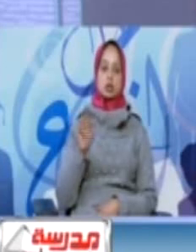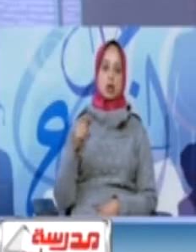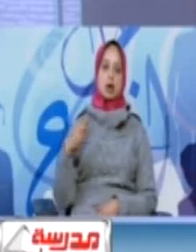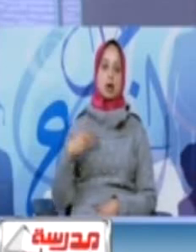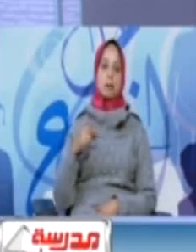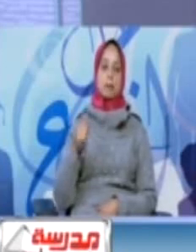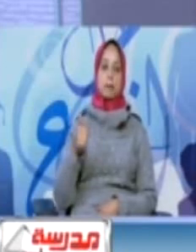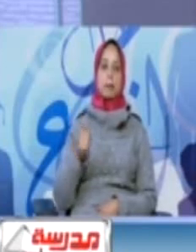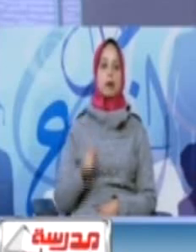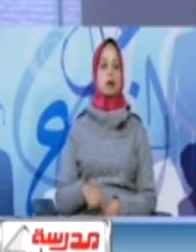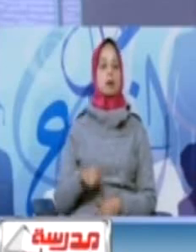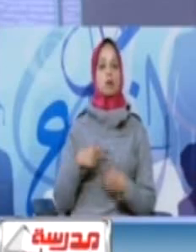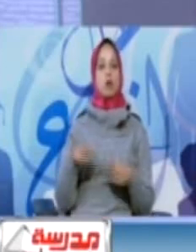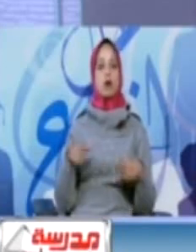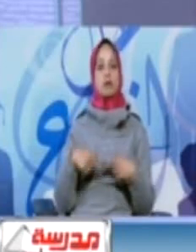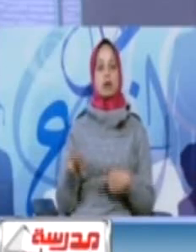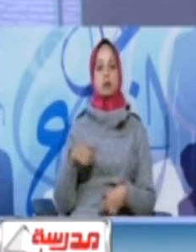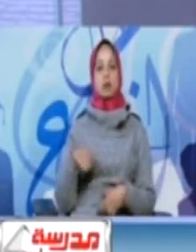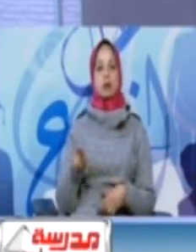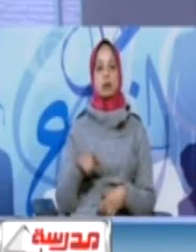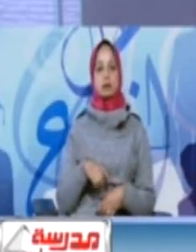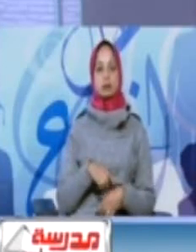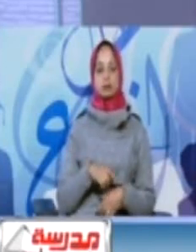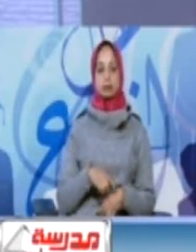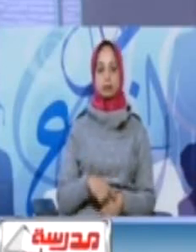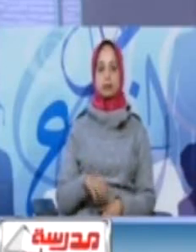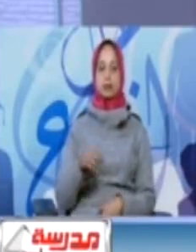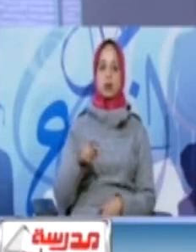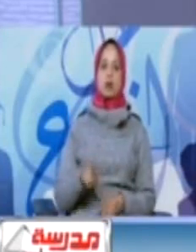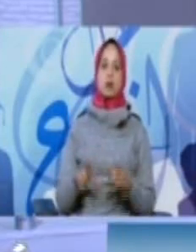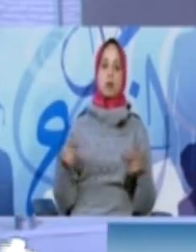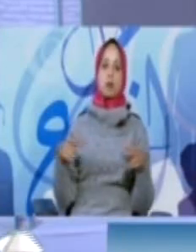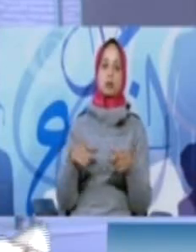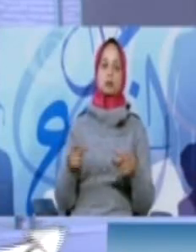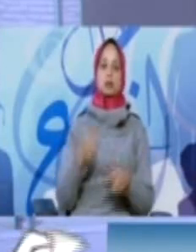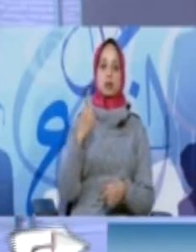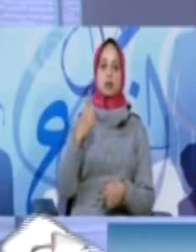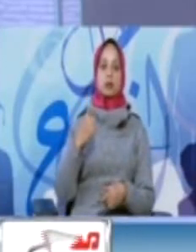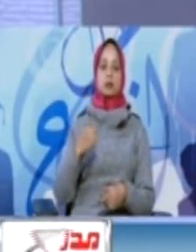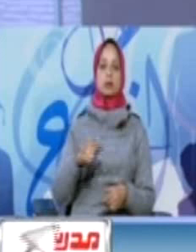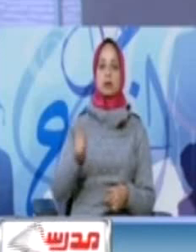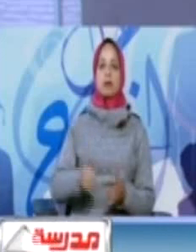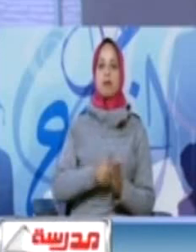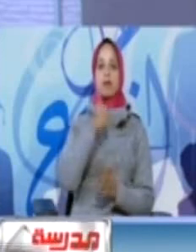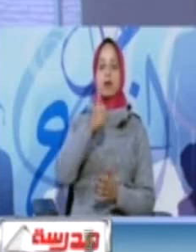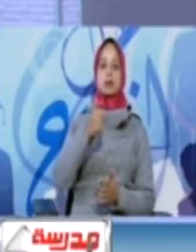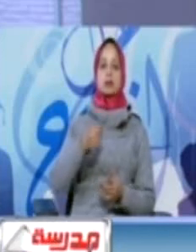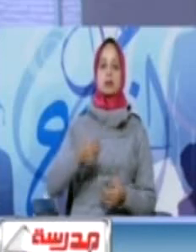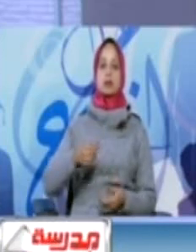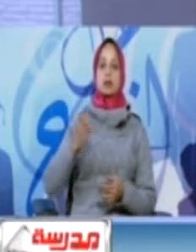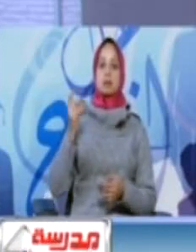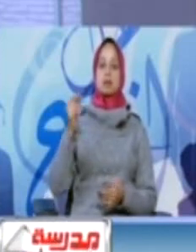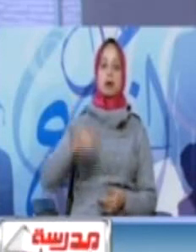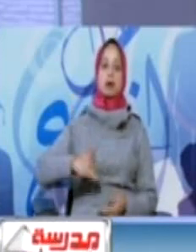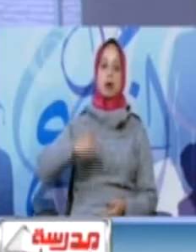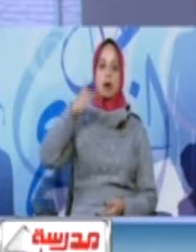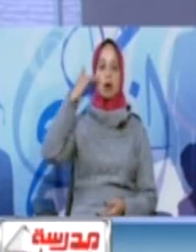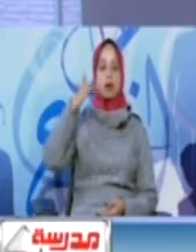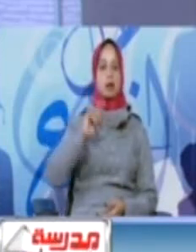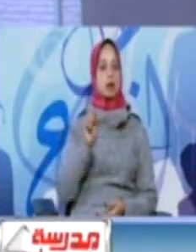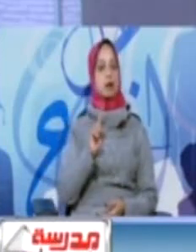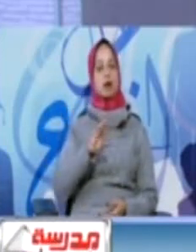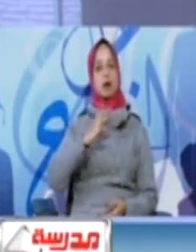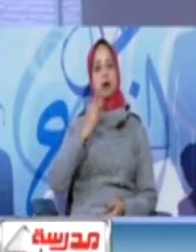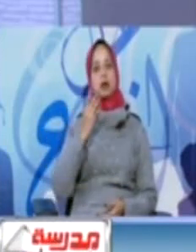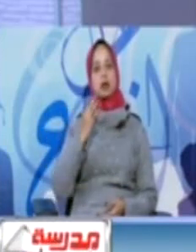طب عملنا انتخابات، مفيش حزب واحد فاز بنسبه عاليه زي الوفد، نقول في ثلاث اربع احزاب فازوا بنسب